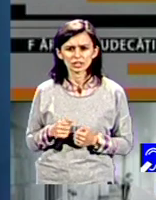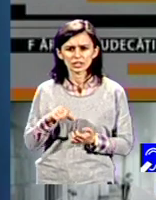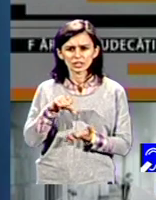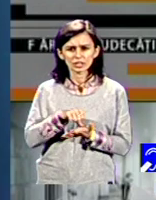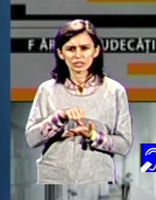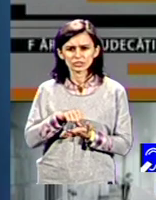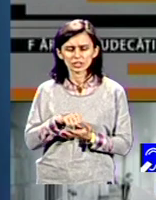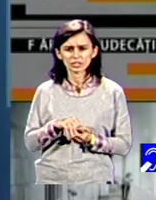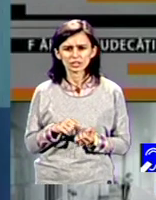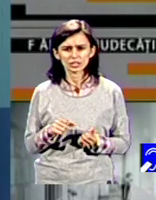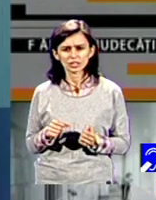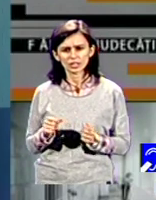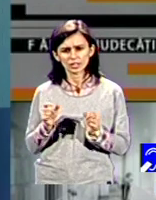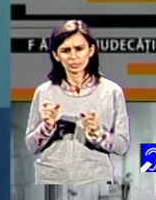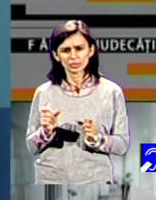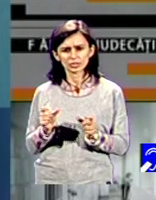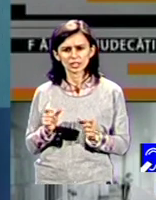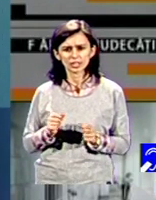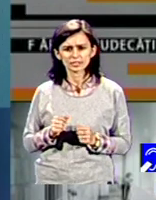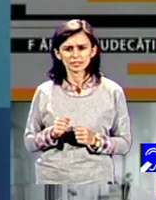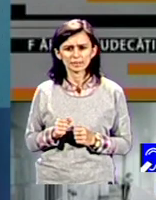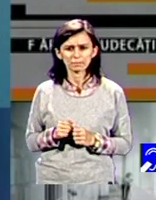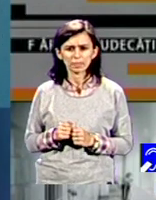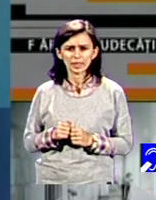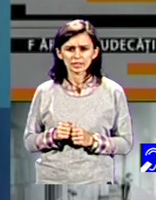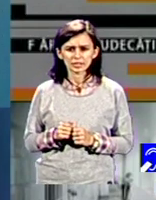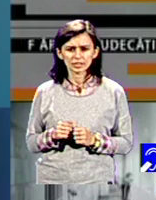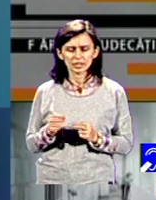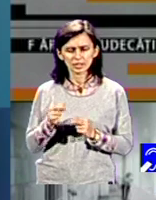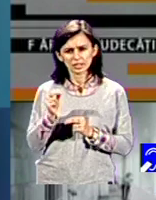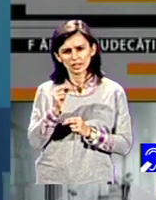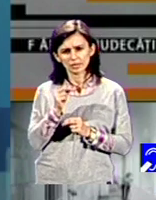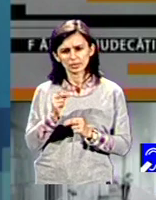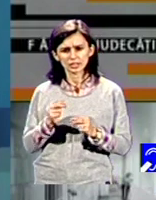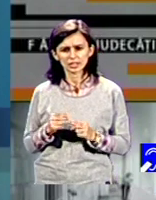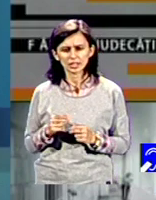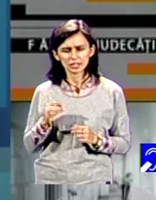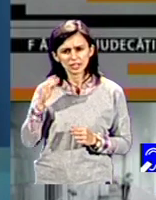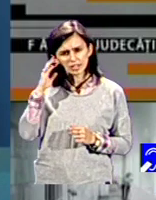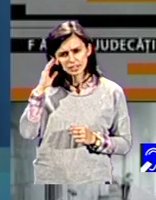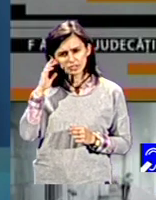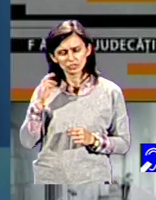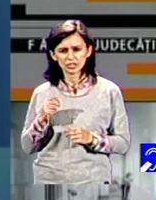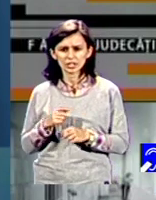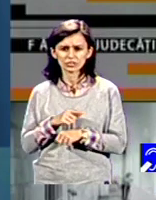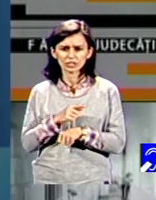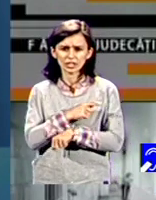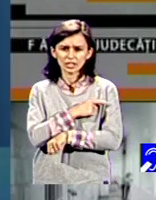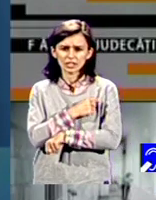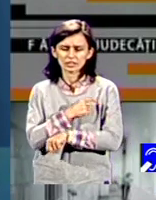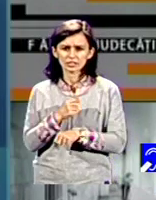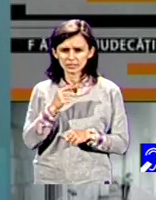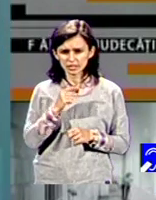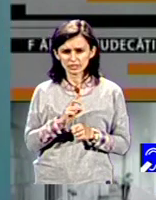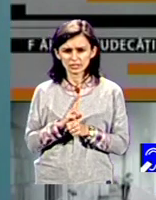de ocrotire și protecție de reabilitare și ține Brigitte și Asistență putem mai numesc le da dar